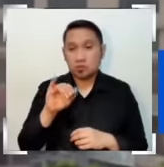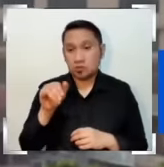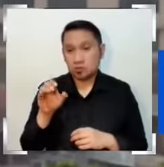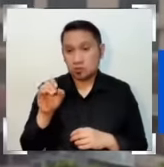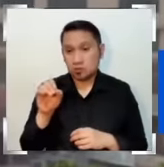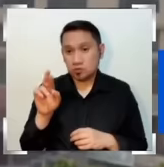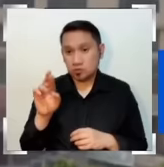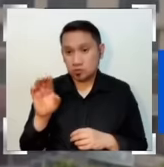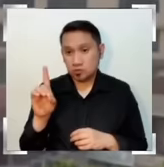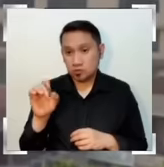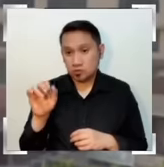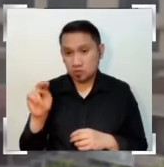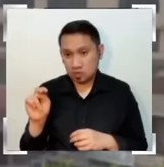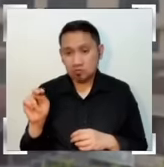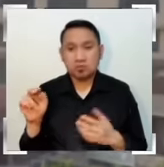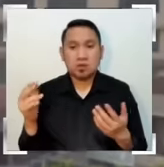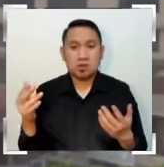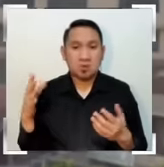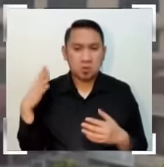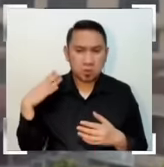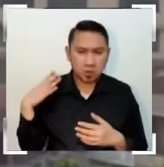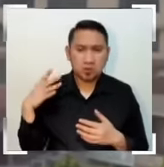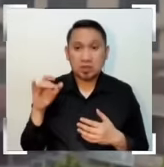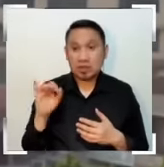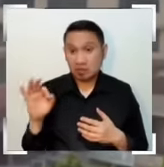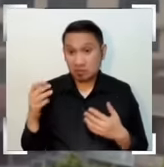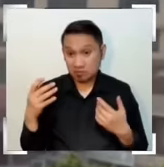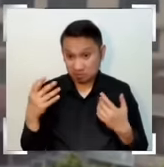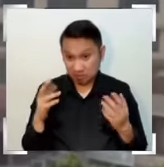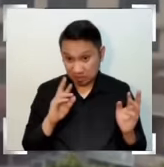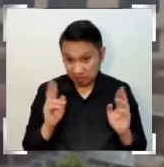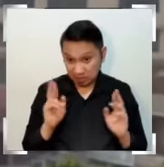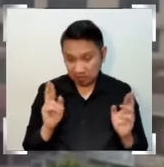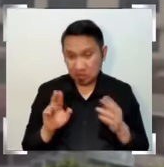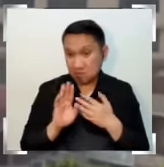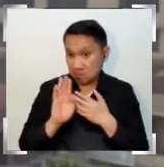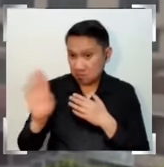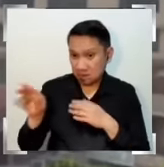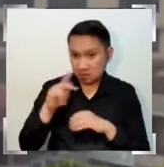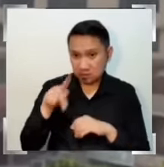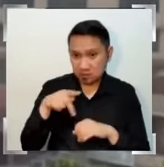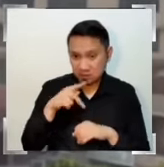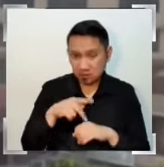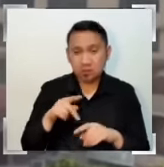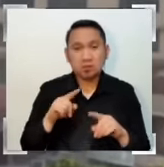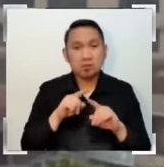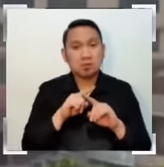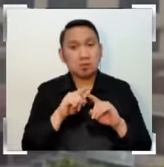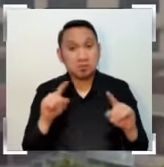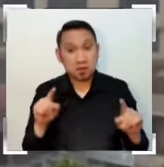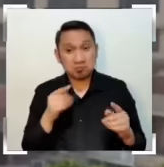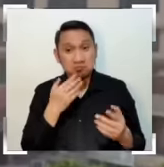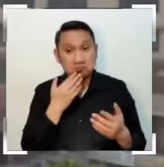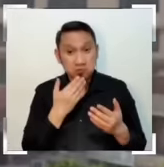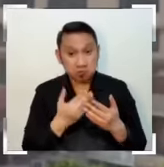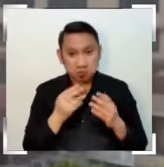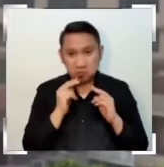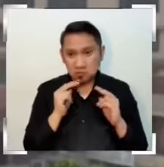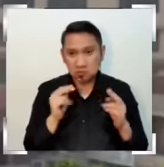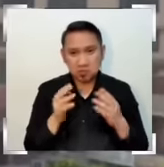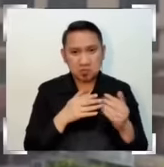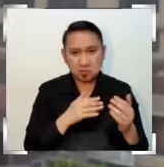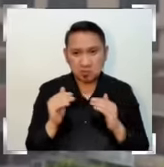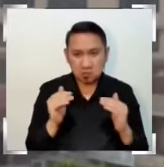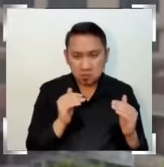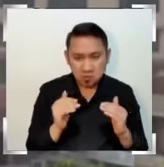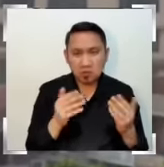rin sa go signal kung tuloy na ang repatriation. Pero ang magandang balita, sa kabila ng patuloy na kaguluhan, ligtas at all accounted